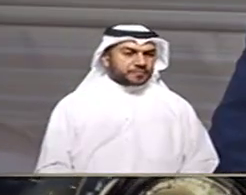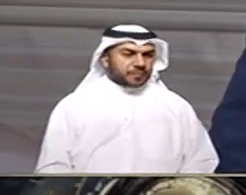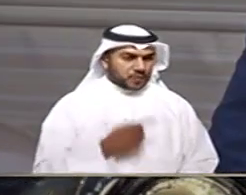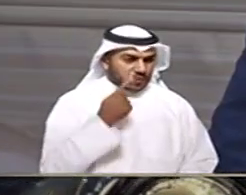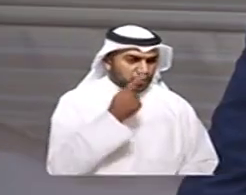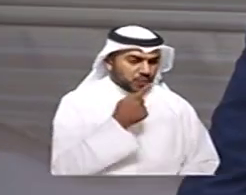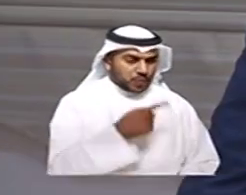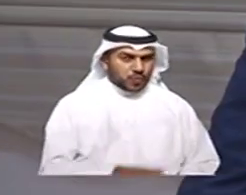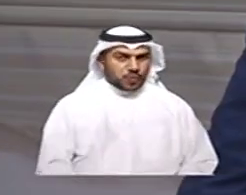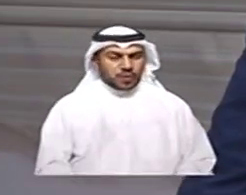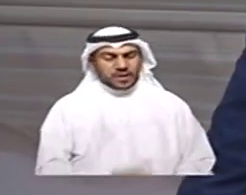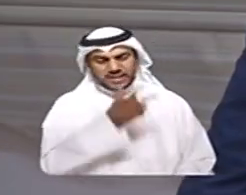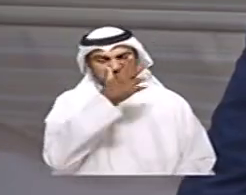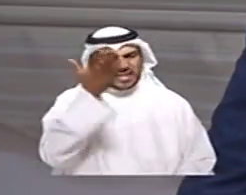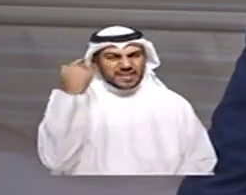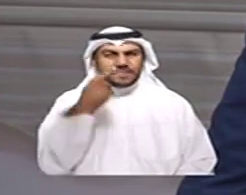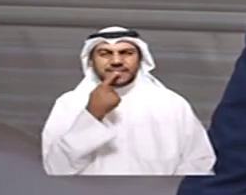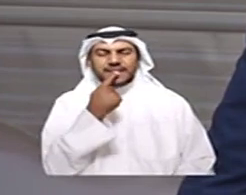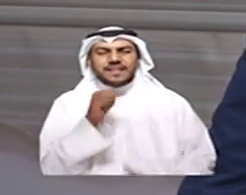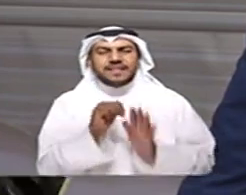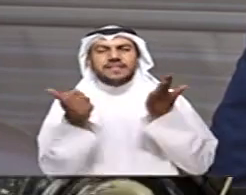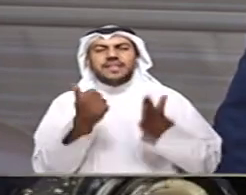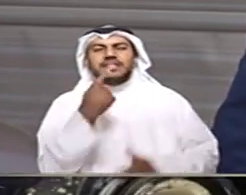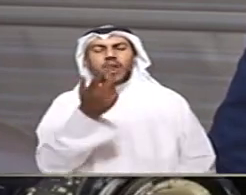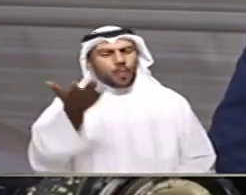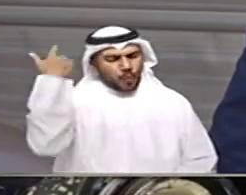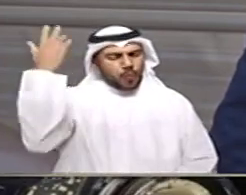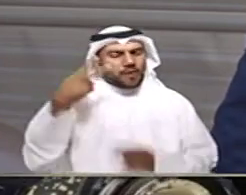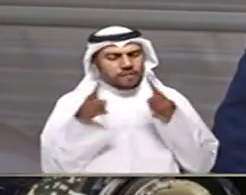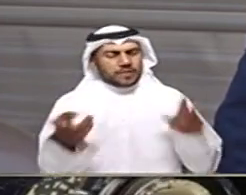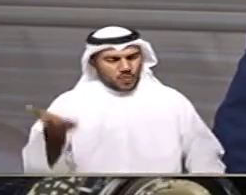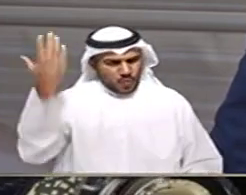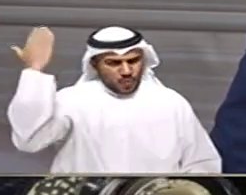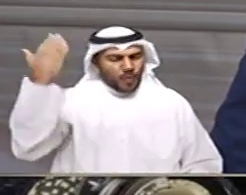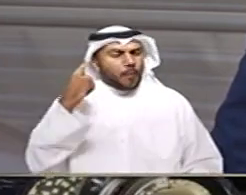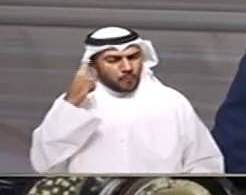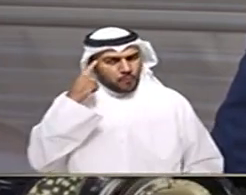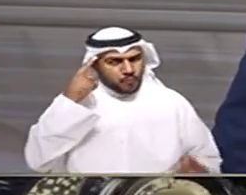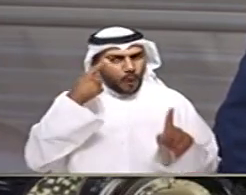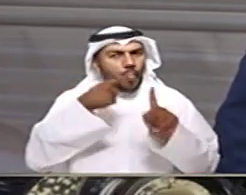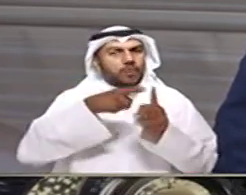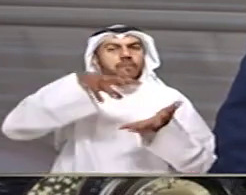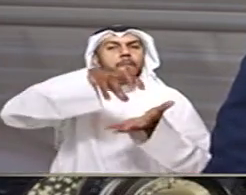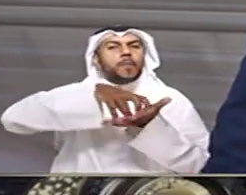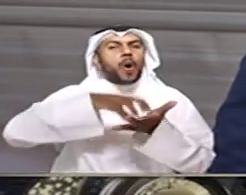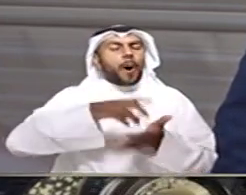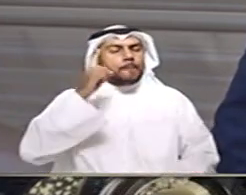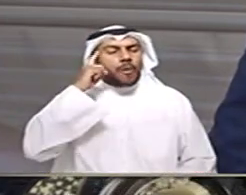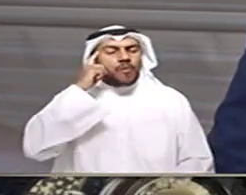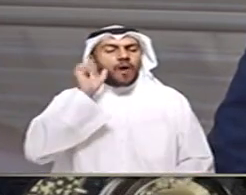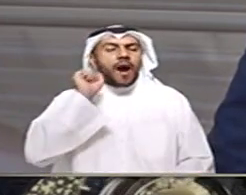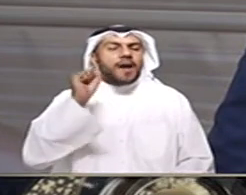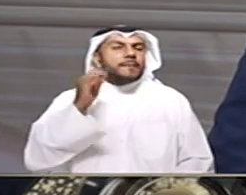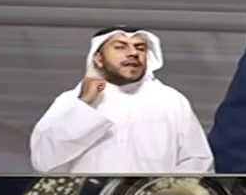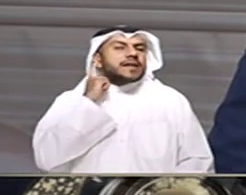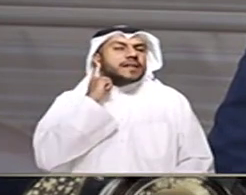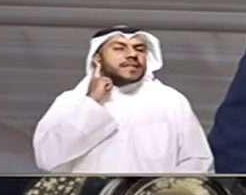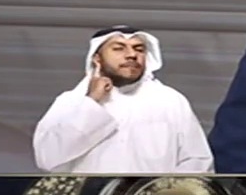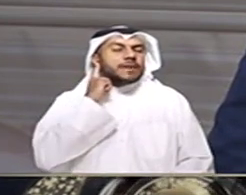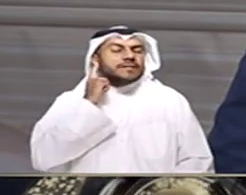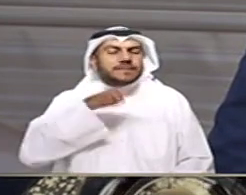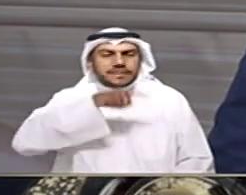العلي تأسس تقريبا من 16 سنة أو تم افتتاحه، فأخذ السمعة طبعا مع الوقت وإثبات